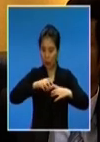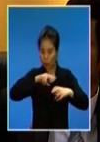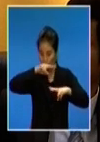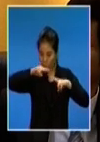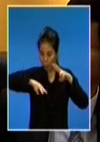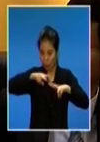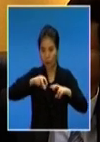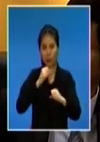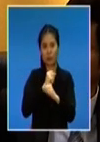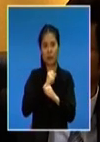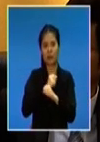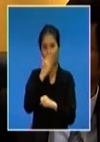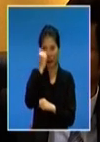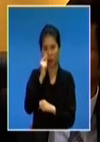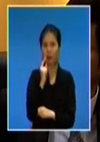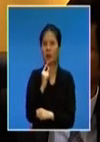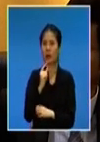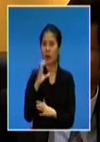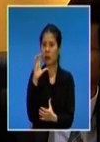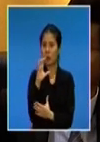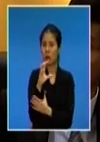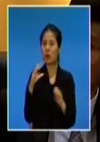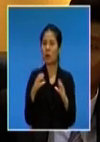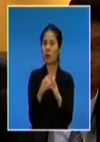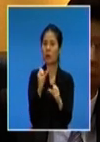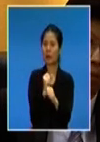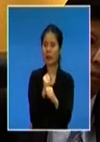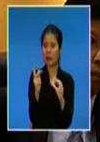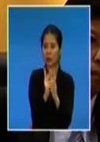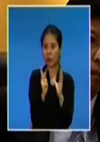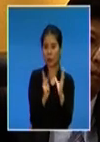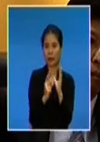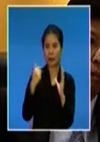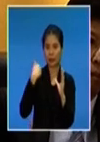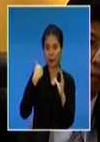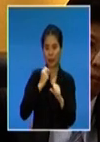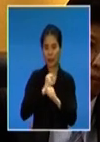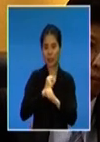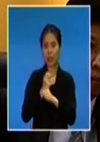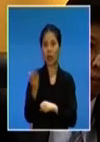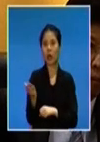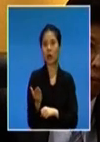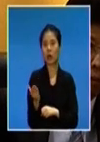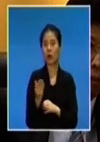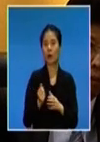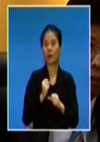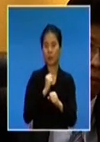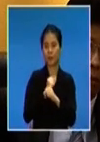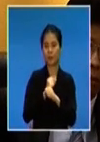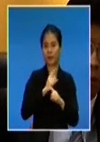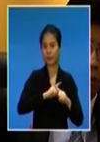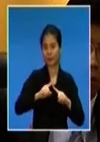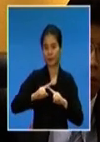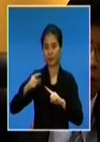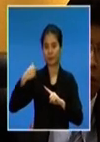ยไปคิดขึ้นมาได้ว่าทำไมเราไม่บังคับให้ทุกหน่วยมีบ้างเป็นกฎหมายไปท่านก็เติมคำว่าถอเข้าไปคือทางถนนคือจะเอาโครงสร้างนี้